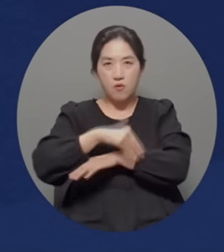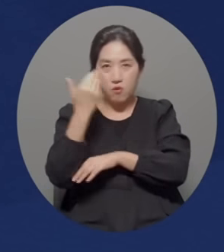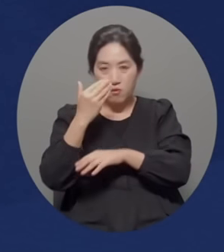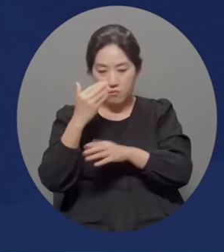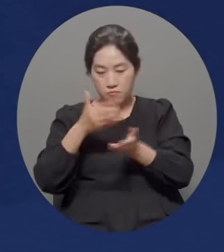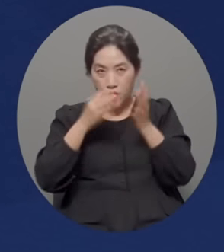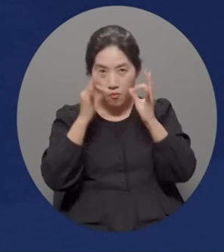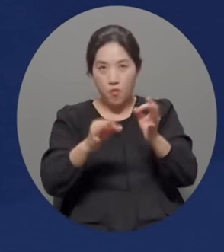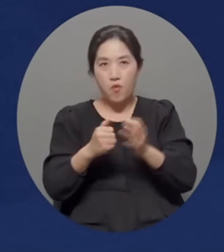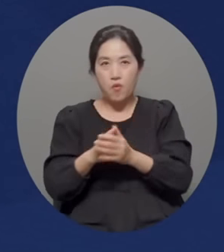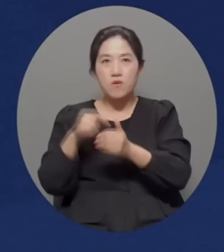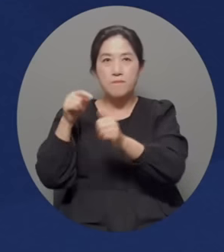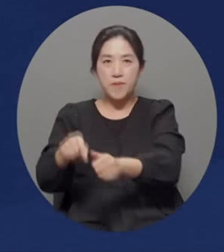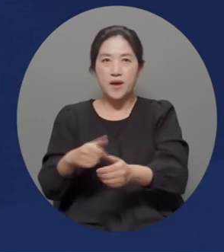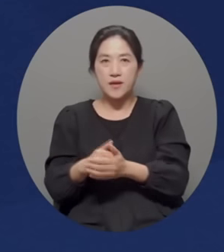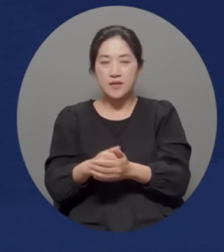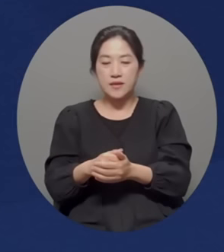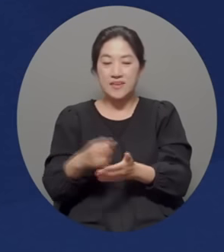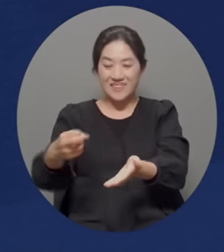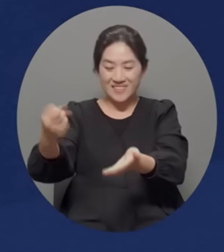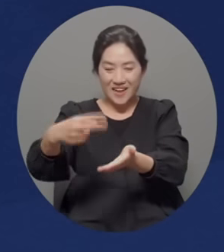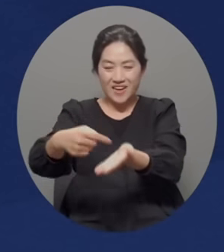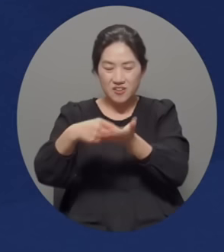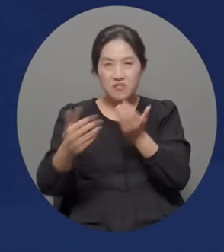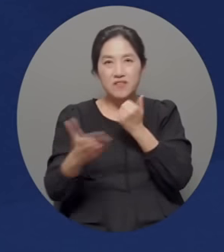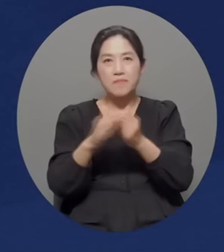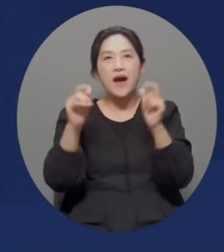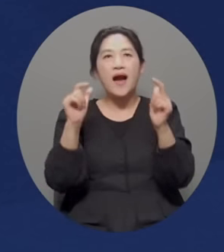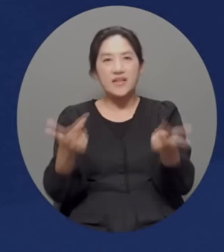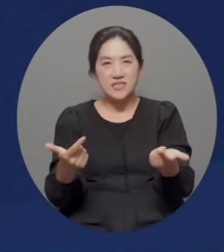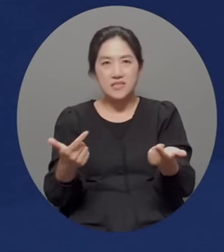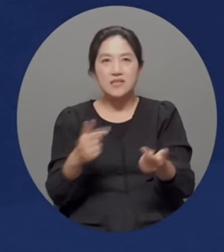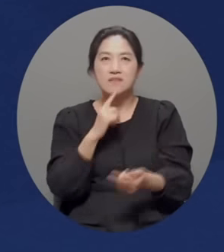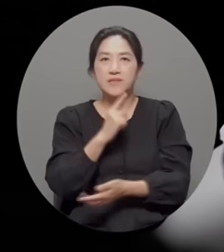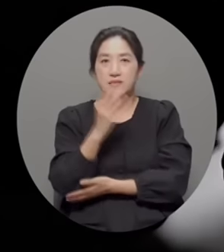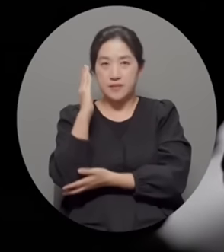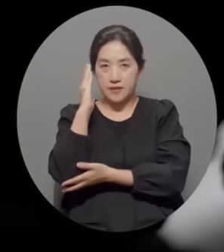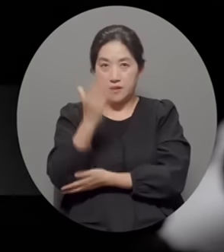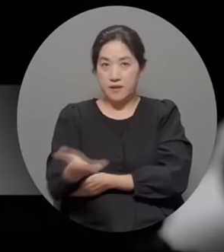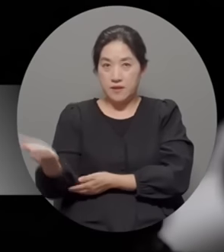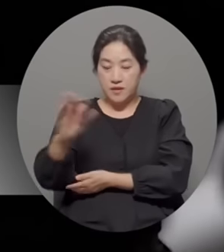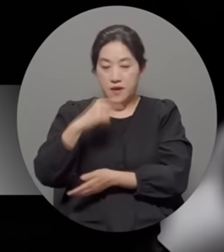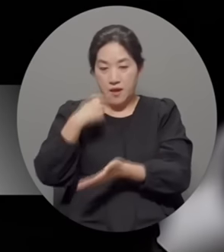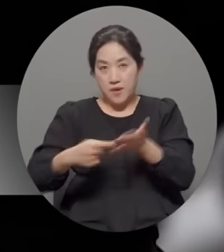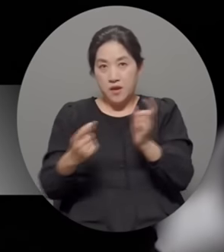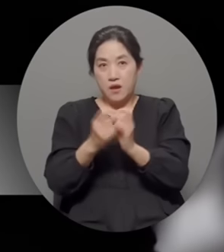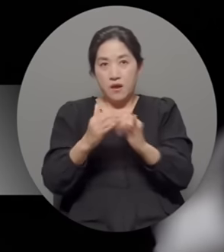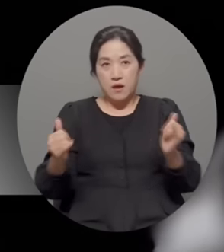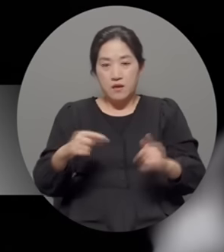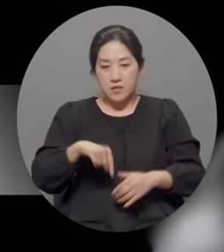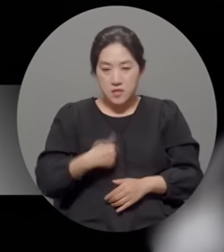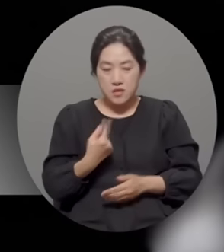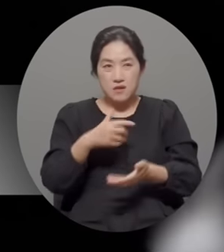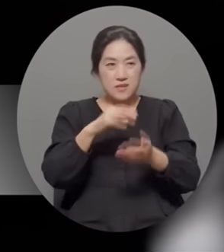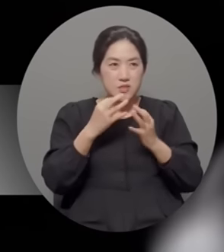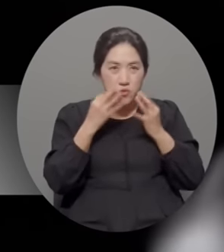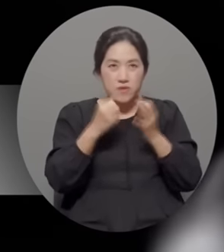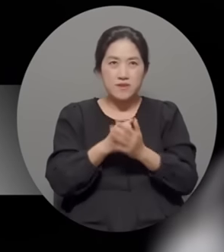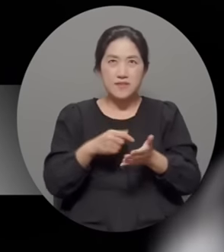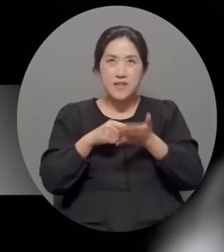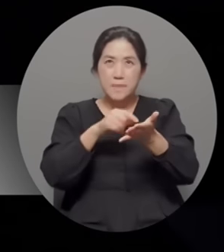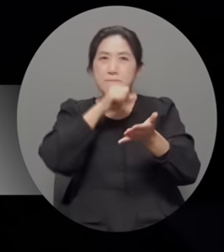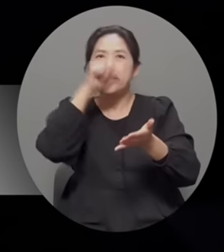지시했지 재정신청 때문에 재개한 게 아니라는 입장입니다. 하지만 피해자들은 스스로 얻어낸 재정신청